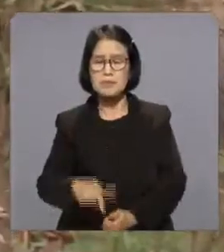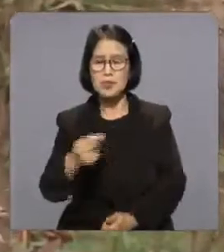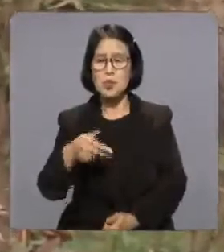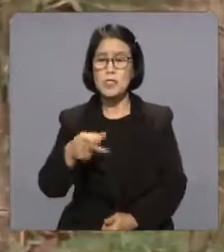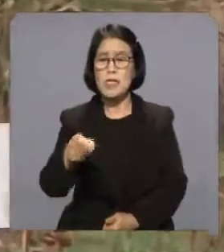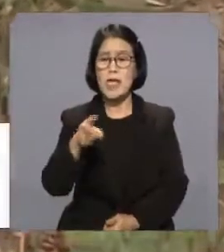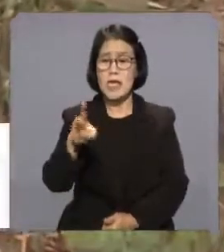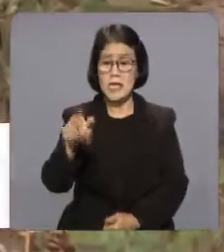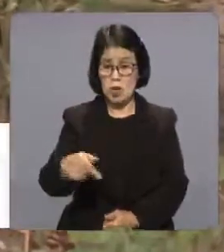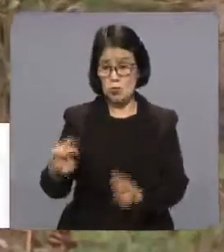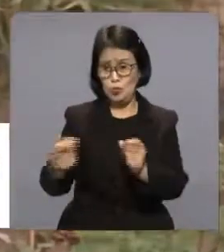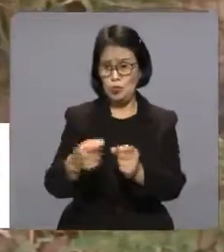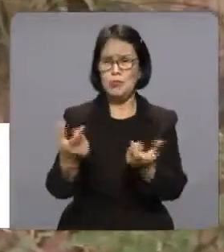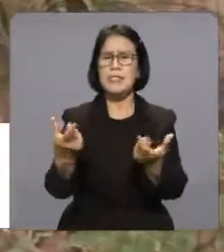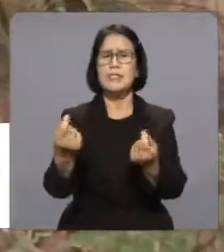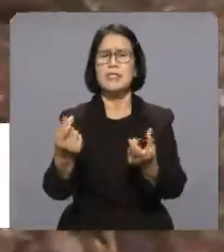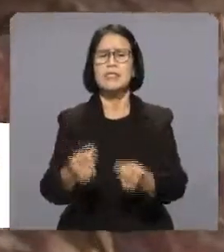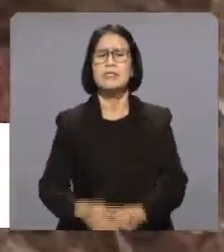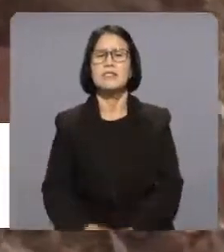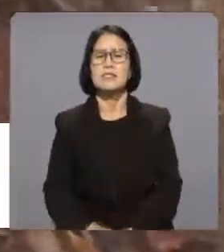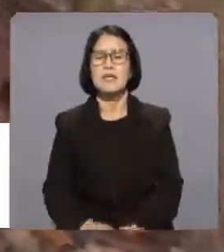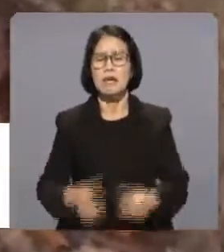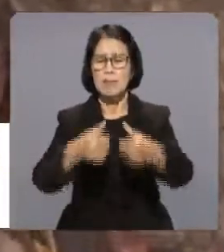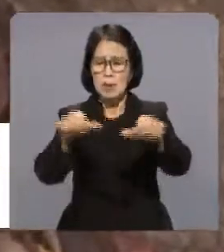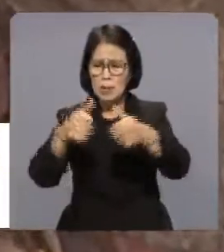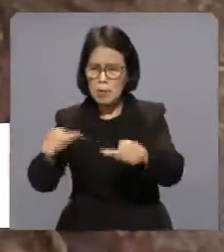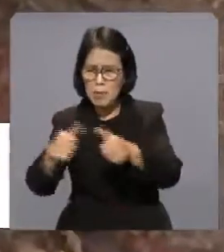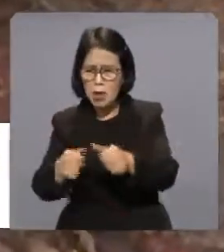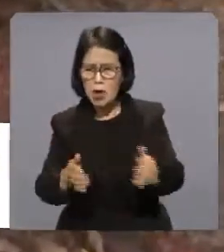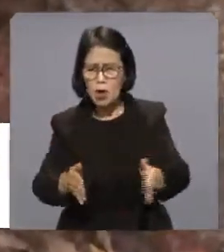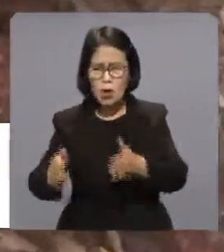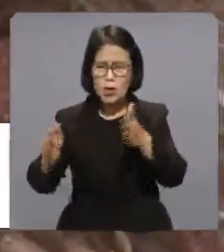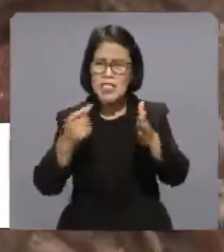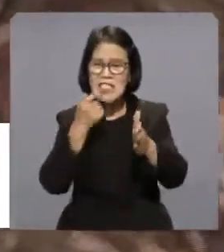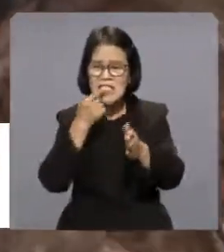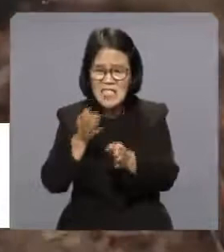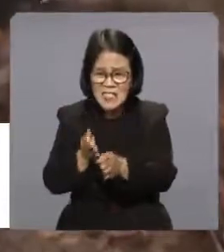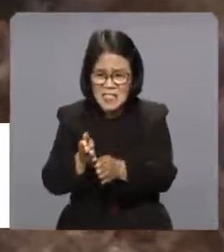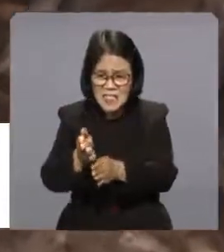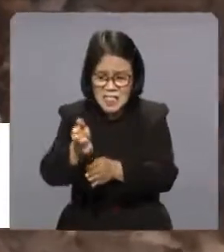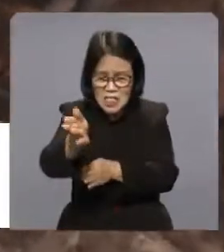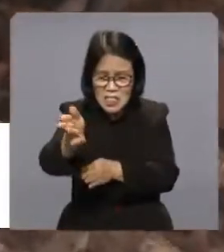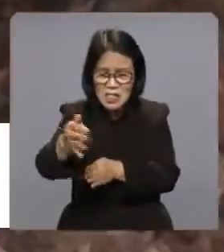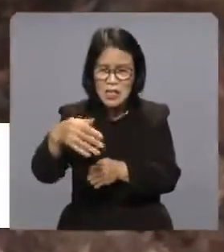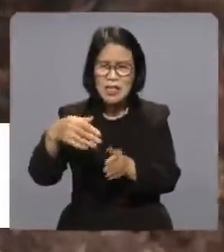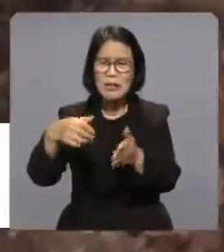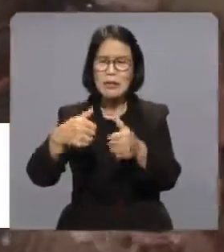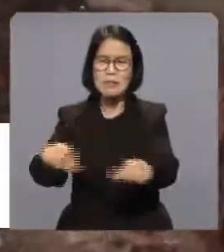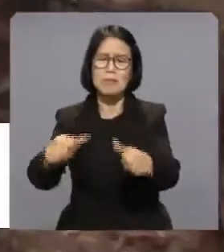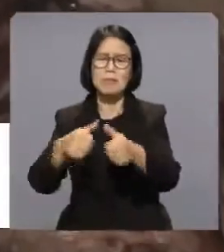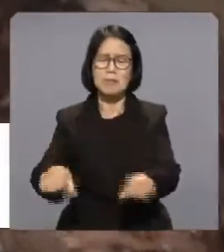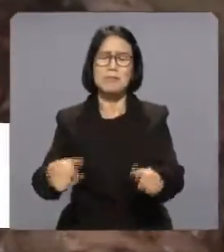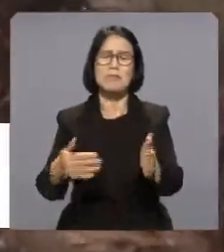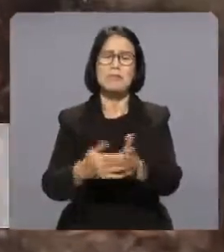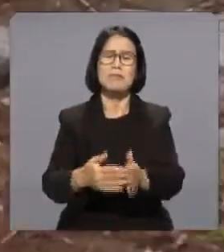부근도 마찬가지입니다. 깨져나간 도로 흰색 경계선이 덩어리째 파편을 이루고